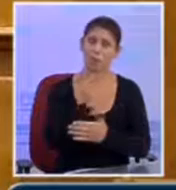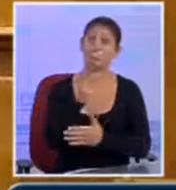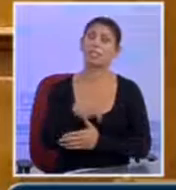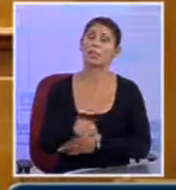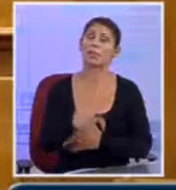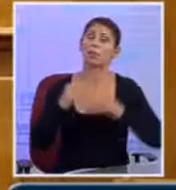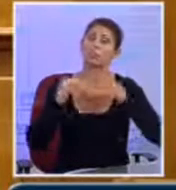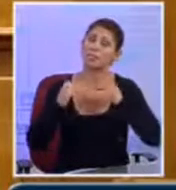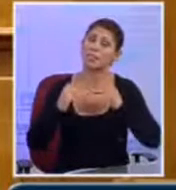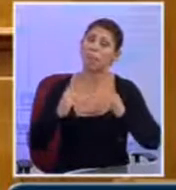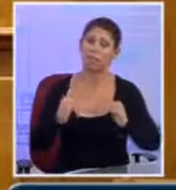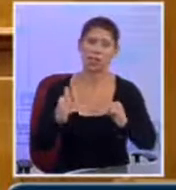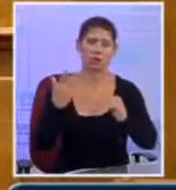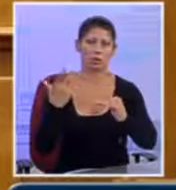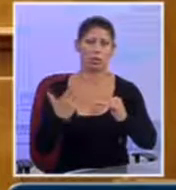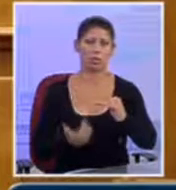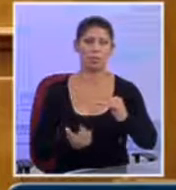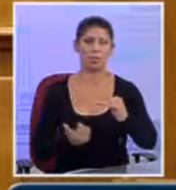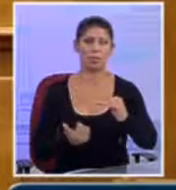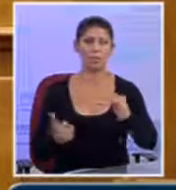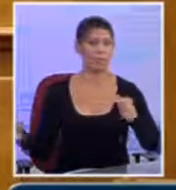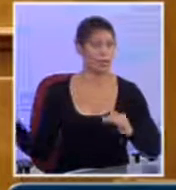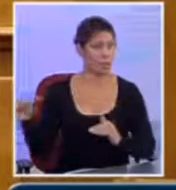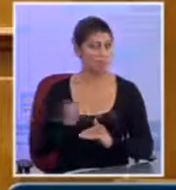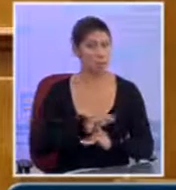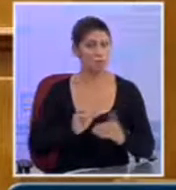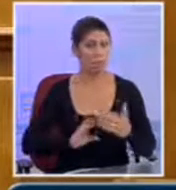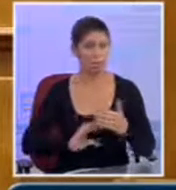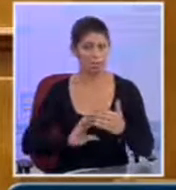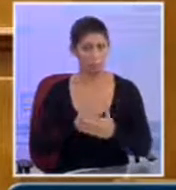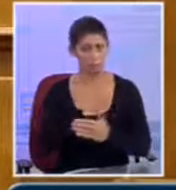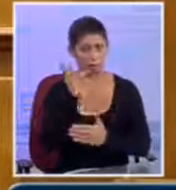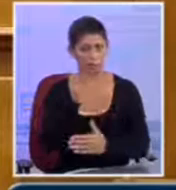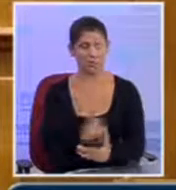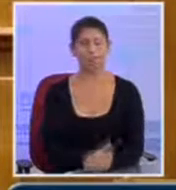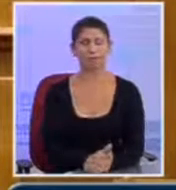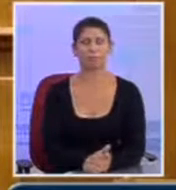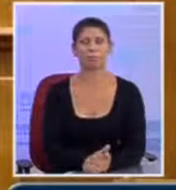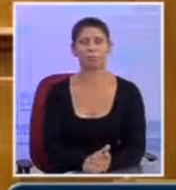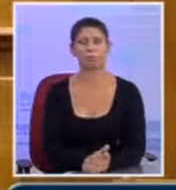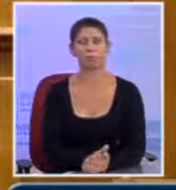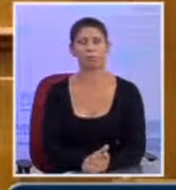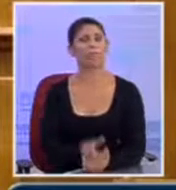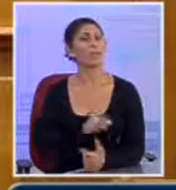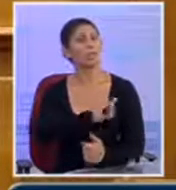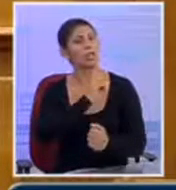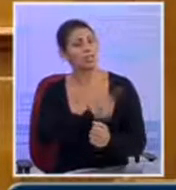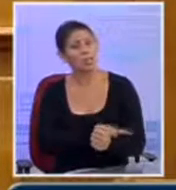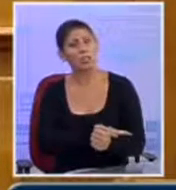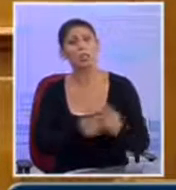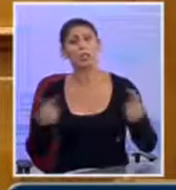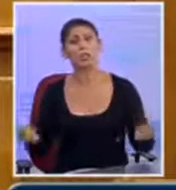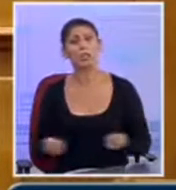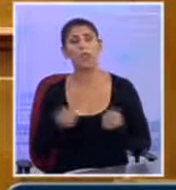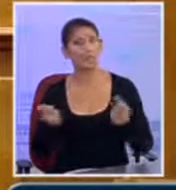τη σταθερότητα που θα επιδείξει η επιστροφή αυτή στην ανάπτυξη και από τη δυνατότητα να